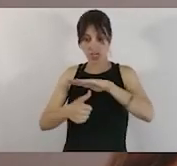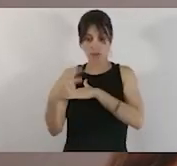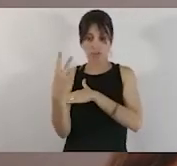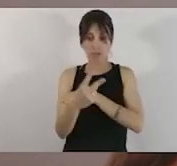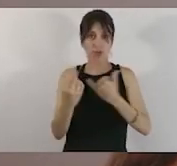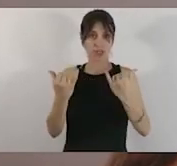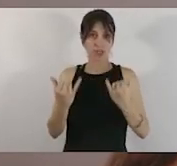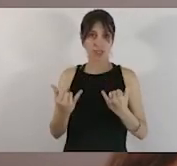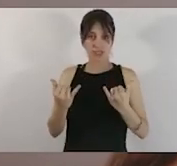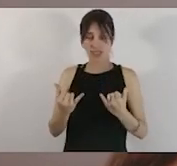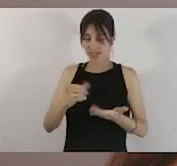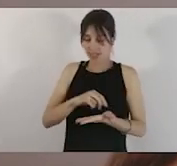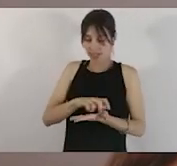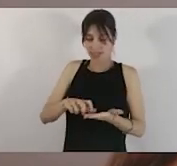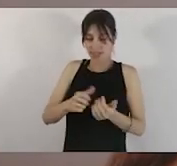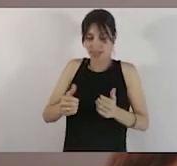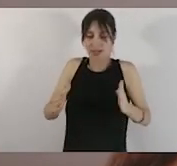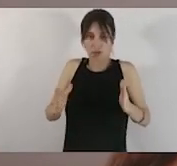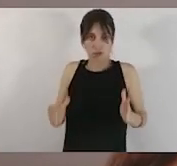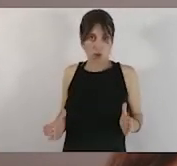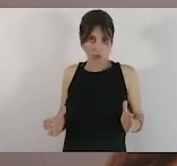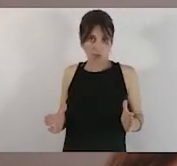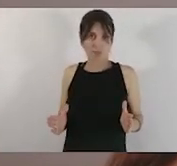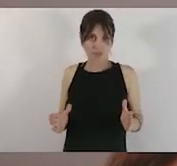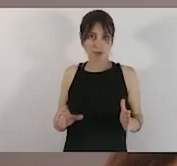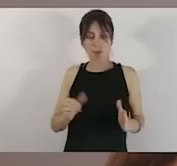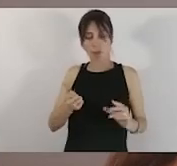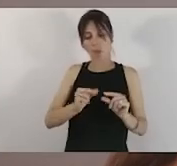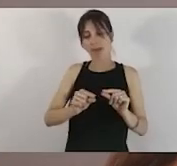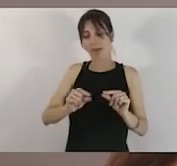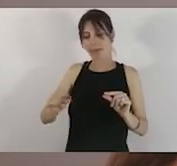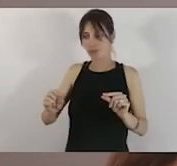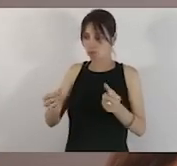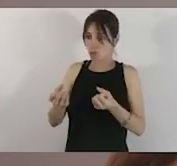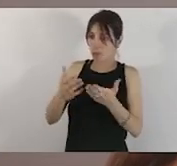première répartition. Je vous propose de voter en faveur de ce rapport.